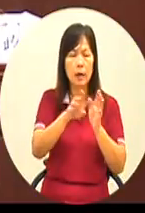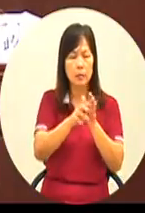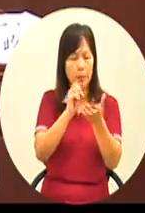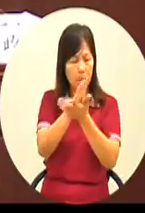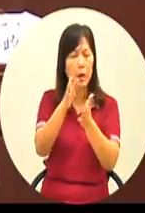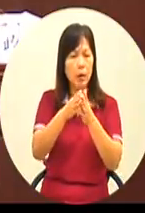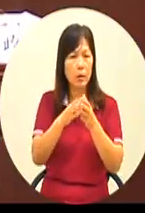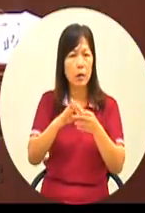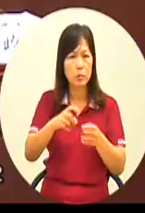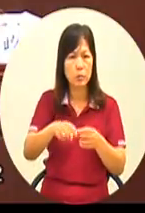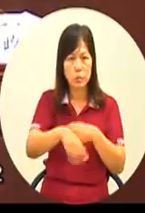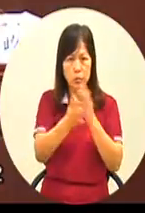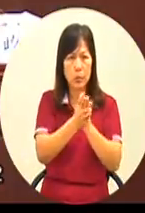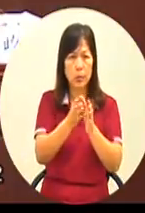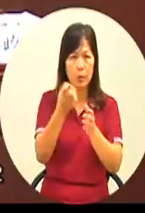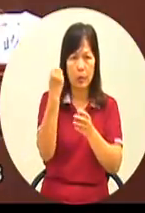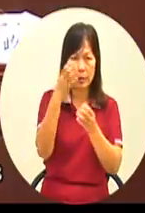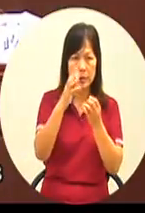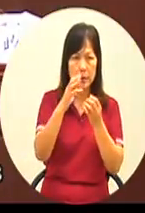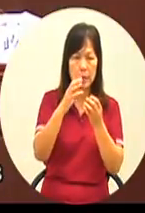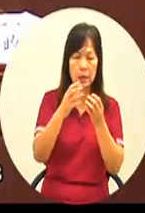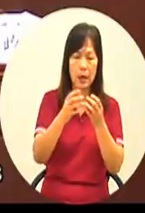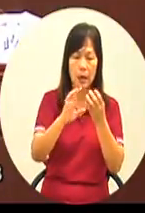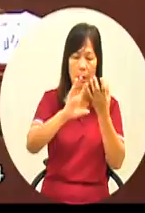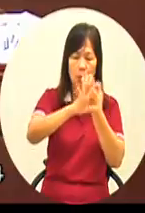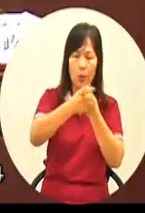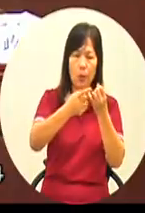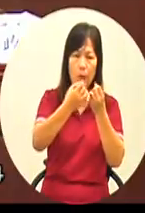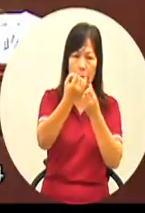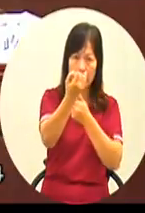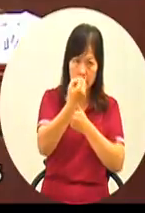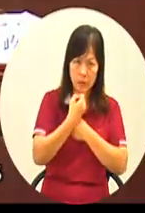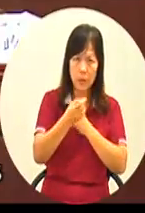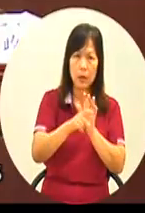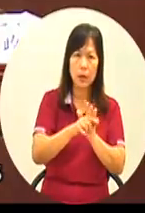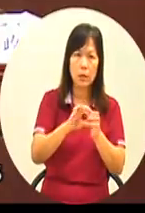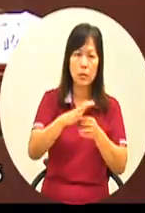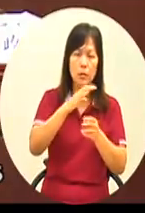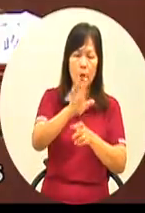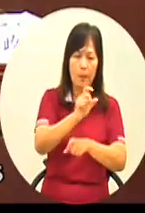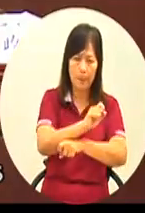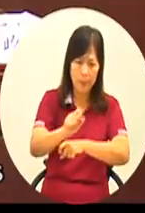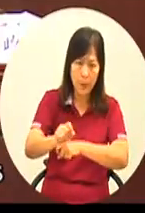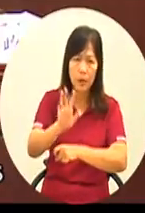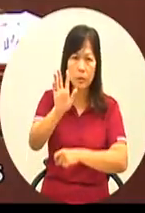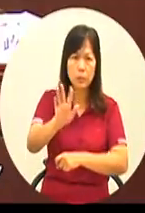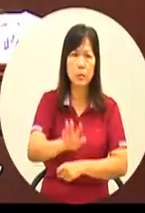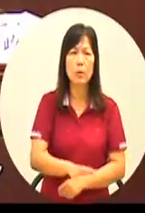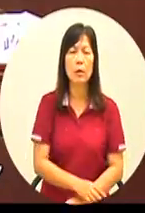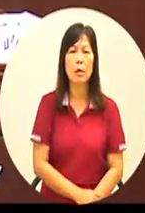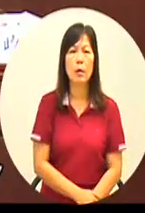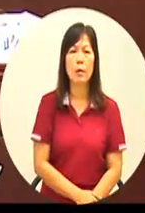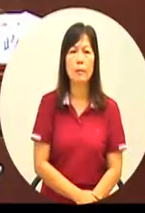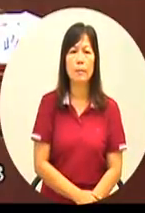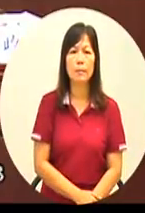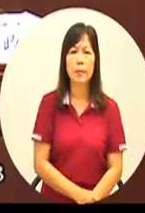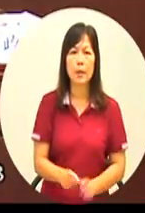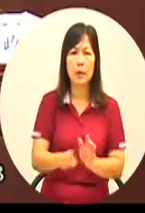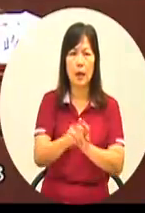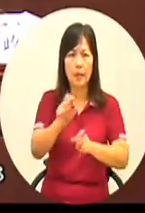我们在整个新住民，我们现在在高雄，我们其实有新住民姐妹的一个办公室，一个